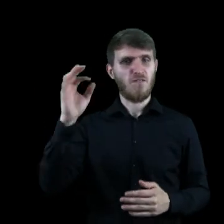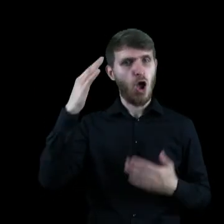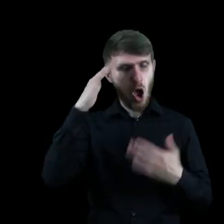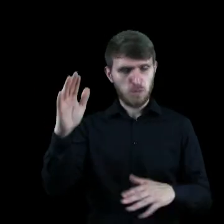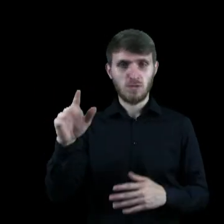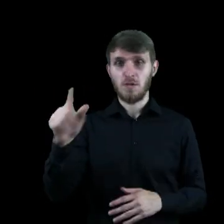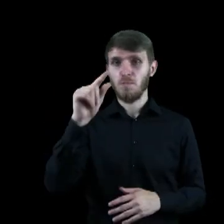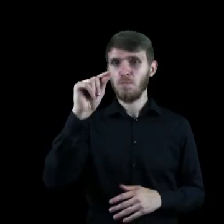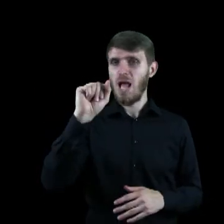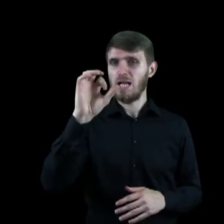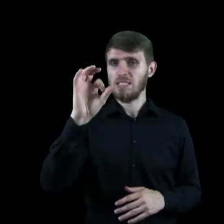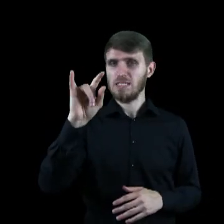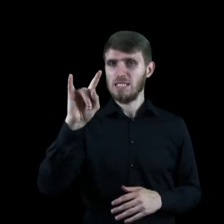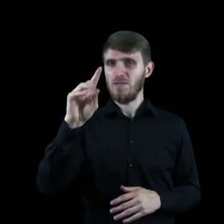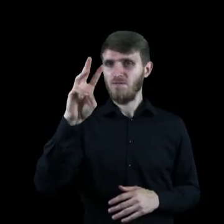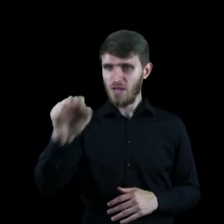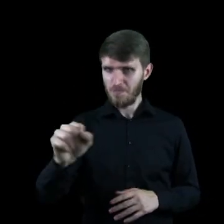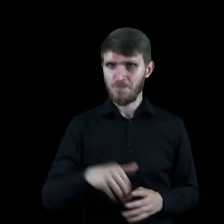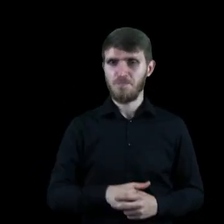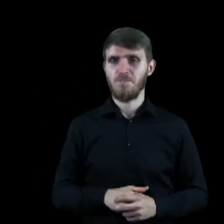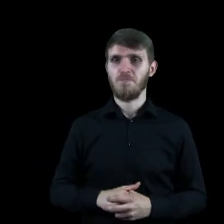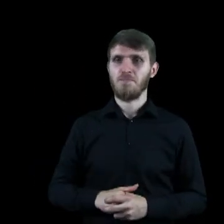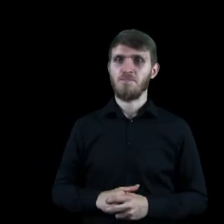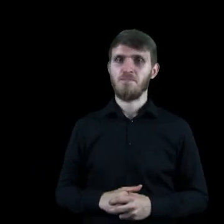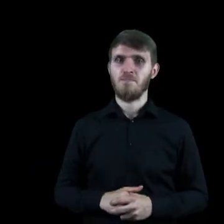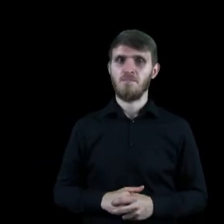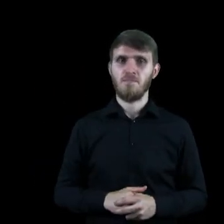Druga część bilansu to pasywa.